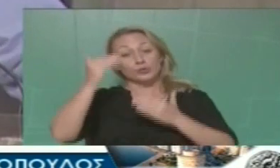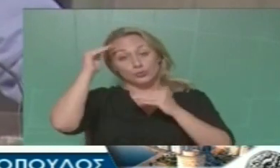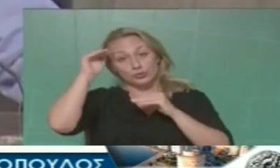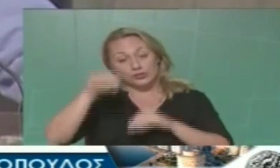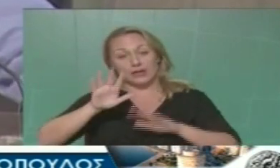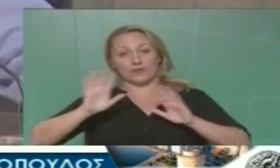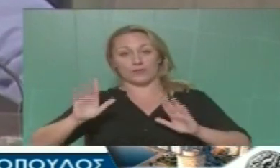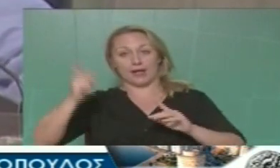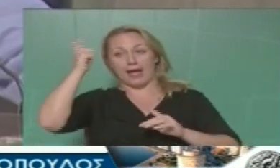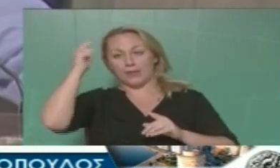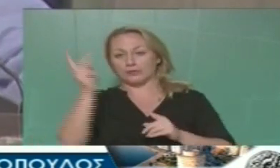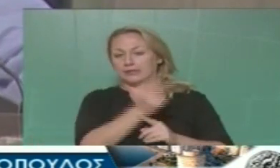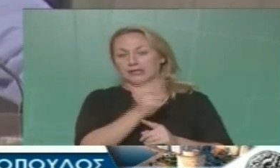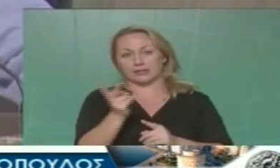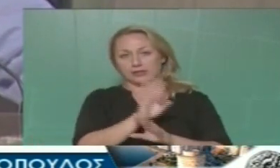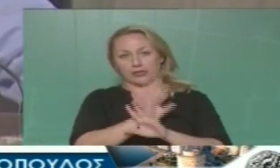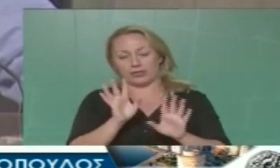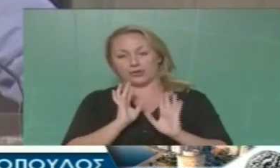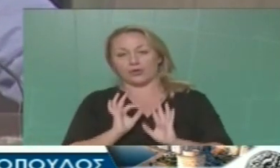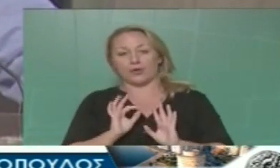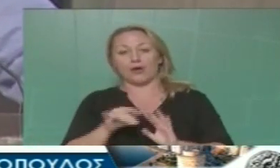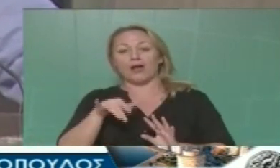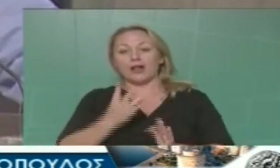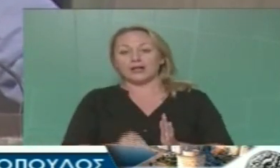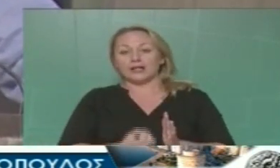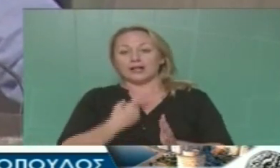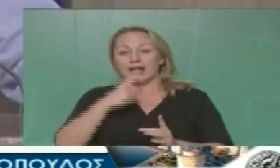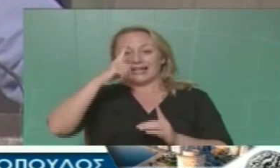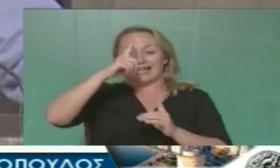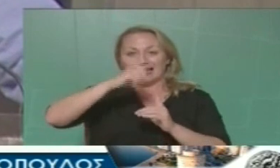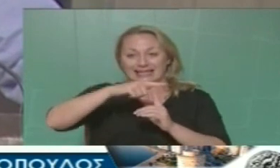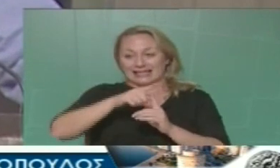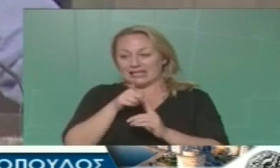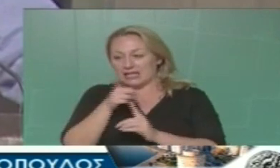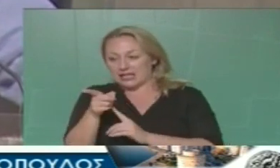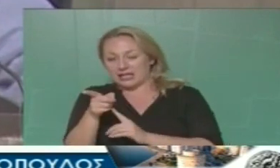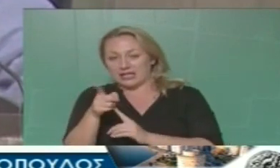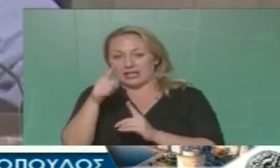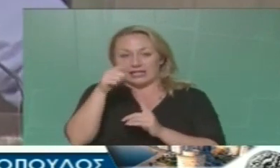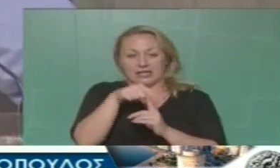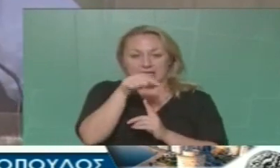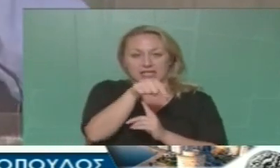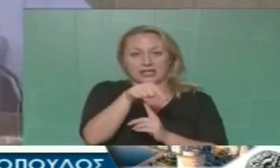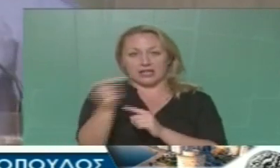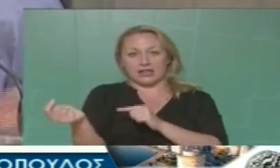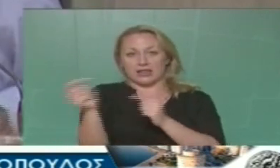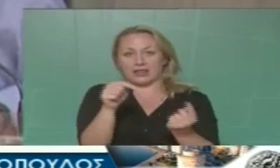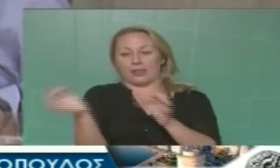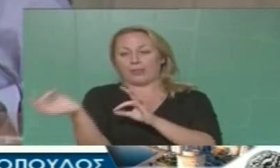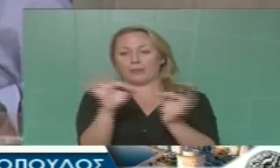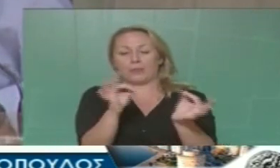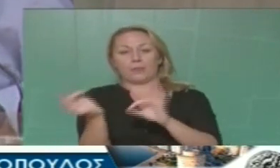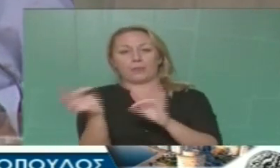άποψη, αισθάνθηκα ότι οι τεχνικοί της μίας άποψης κατηγορούν τους τεχνικούς της αντίθετης